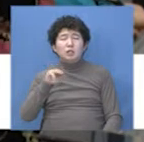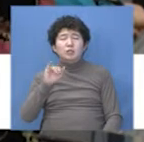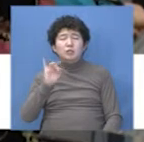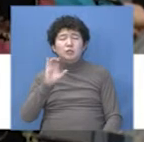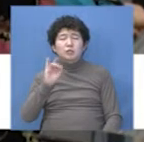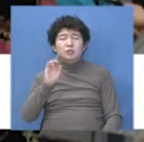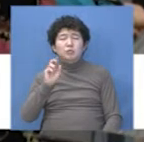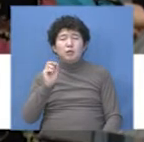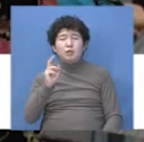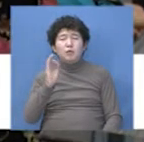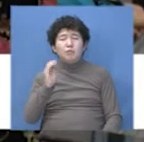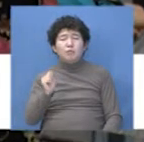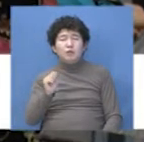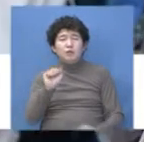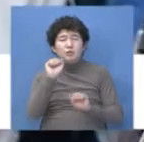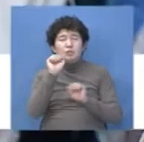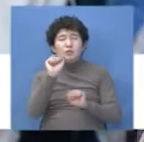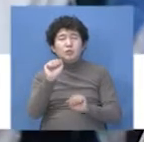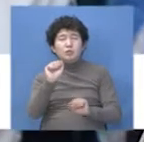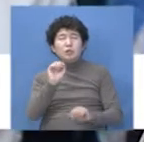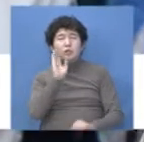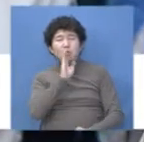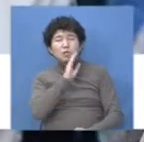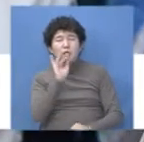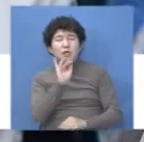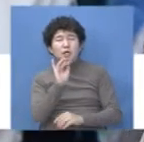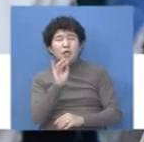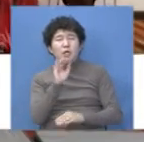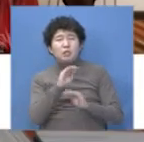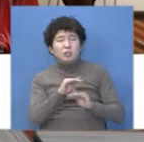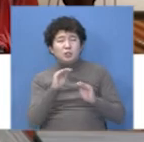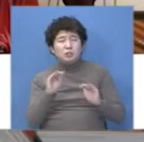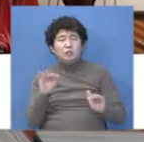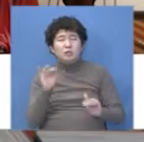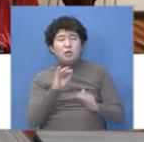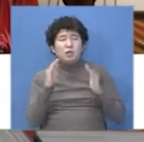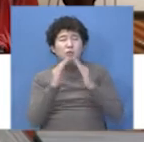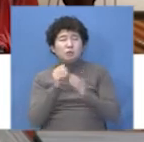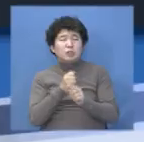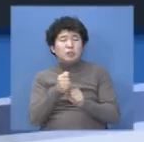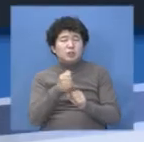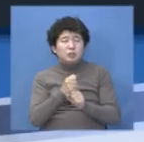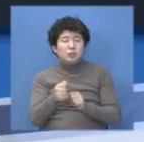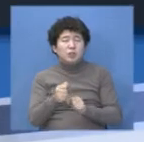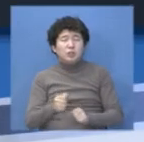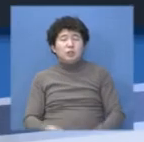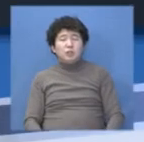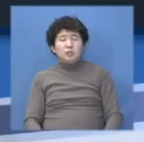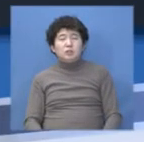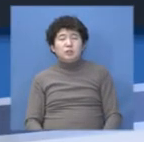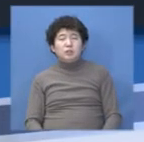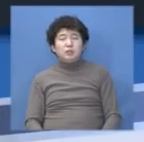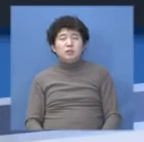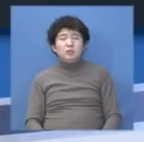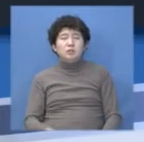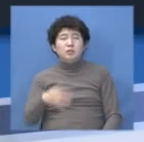большой работой в направлении защиты материнства и детства, а также борьбы с бытовым насилием. Салтанат Турсынбекова – член Общественного совета Астаны.